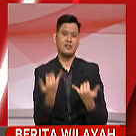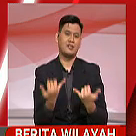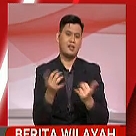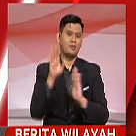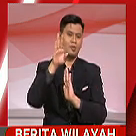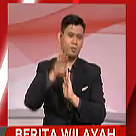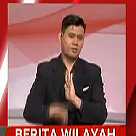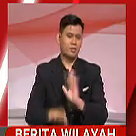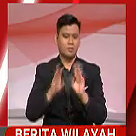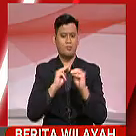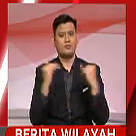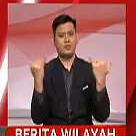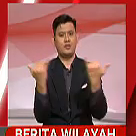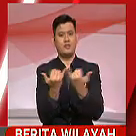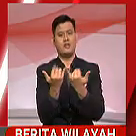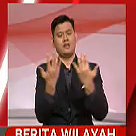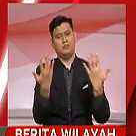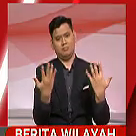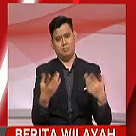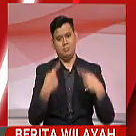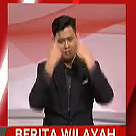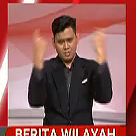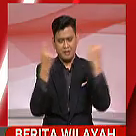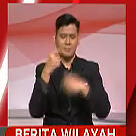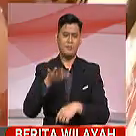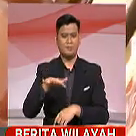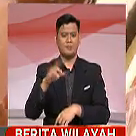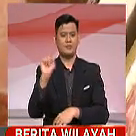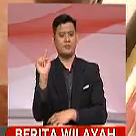sebelumnya kerana masyarakat hanya meraikan secara sederhana.